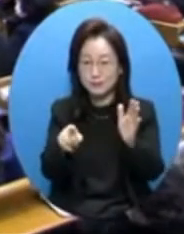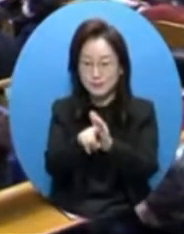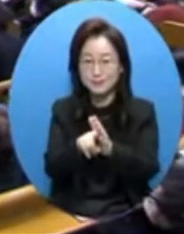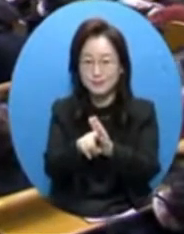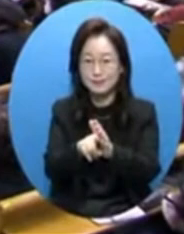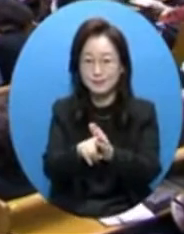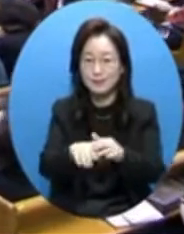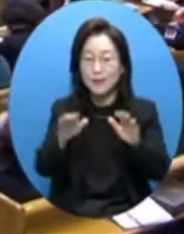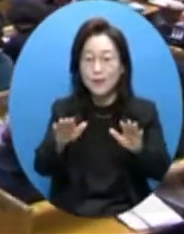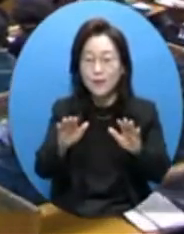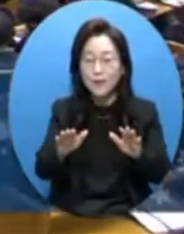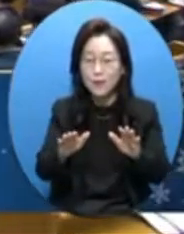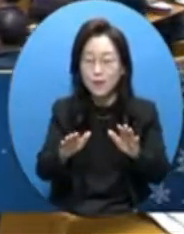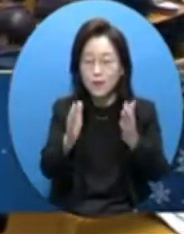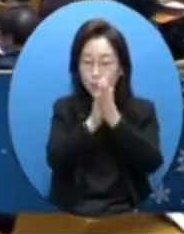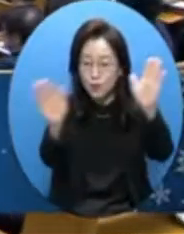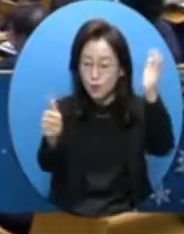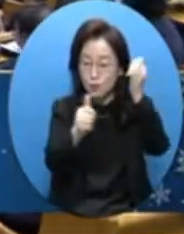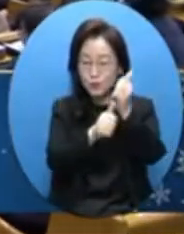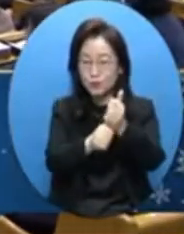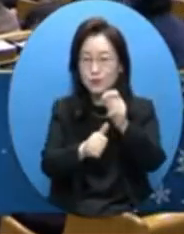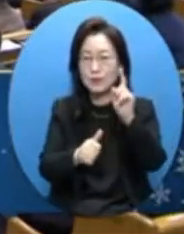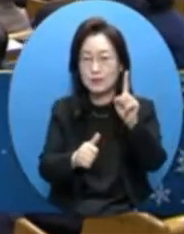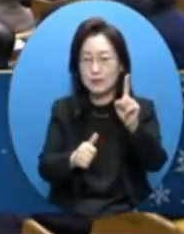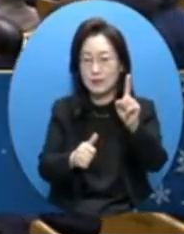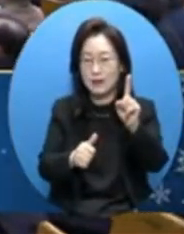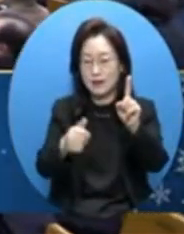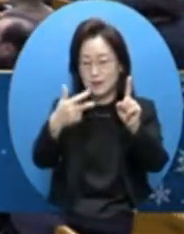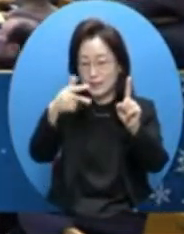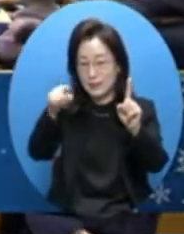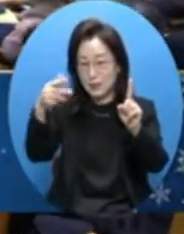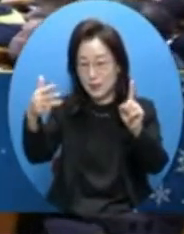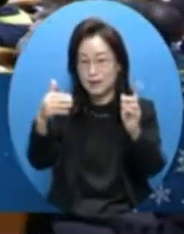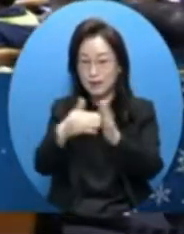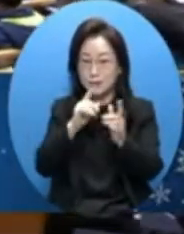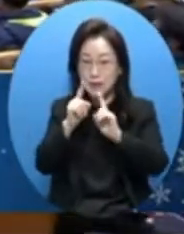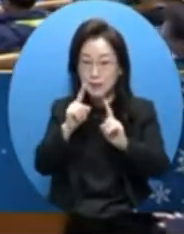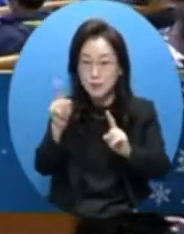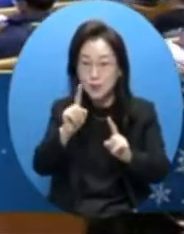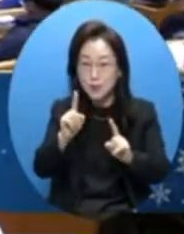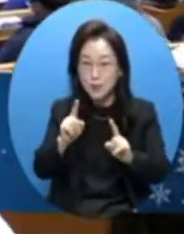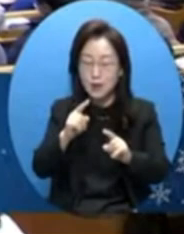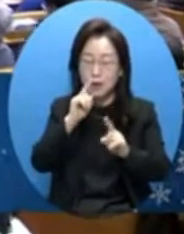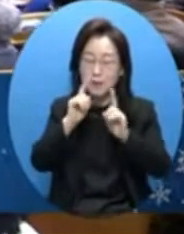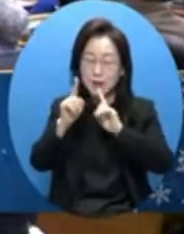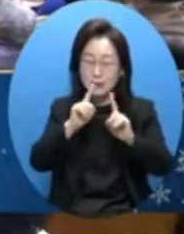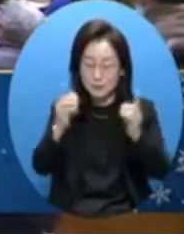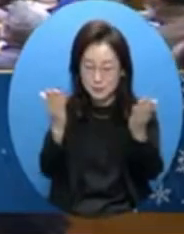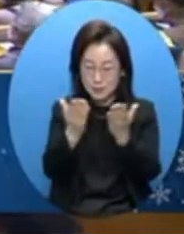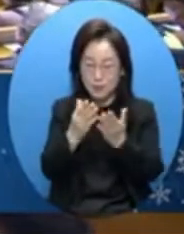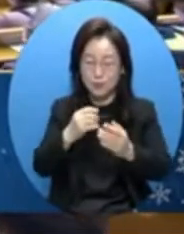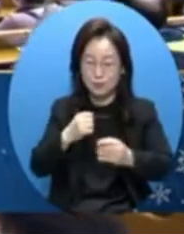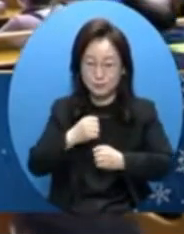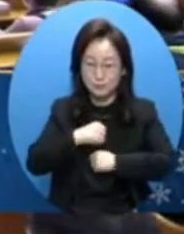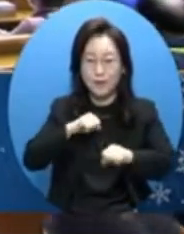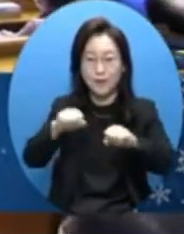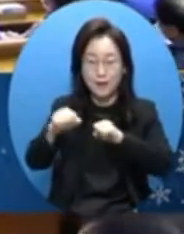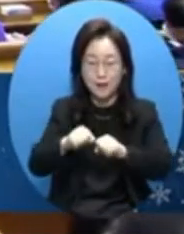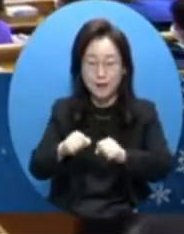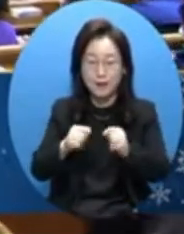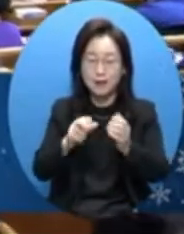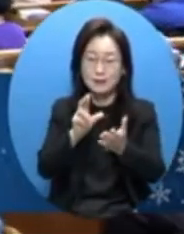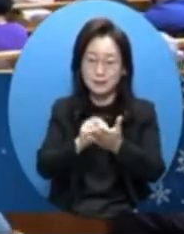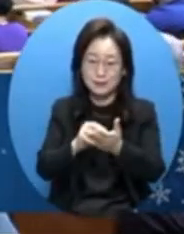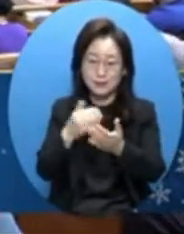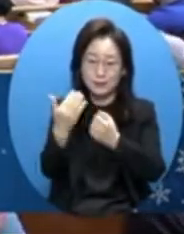1장 7절 8절 말씀을 가지고 말씀을 지켜 행하라 여든 제목으로 은혜를